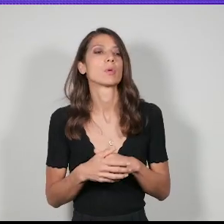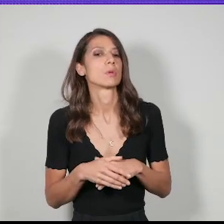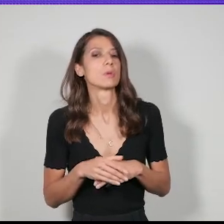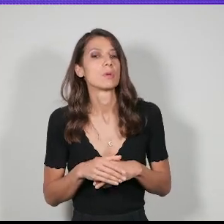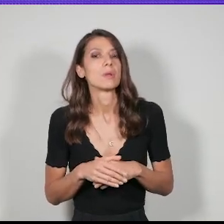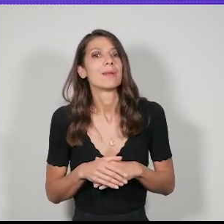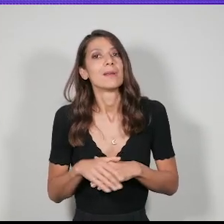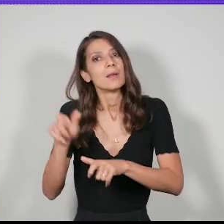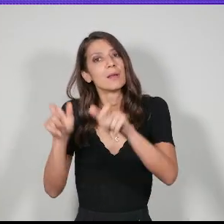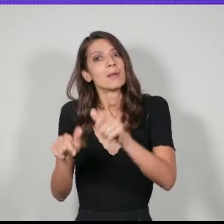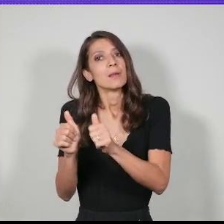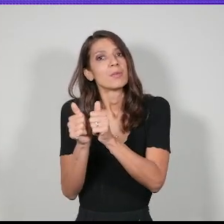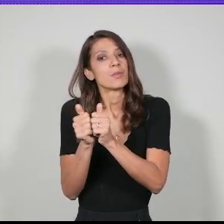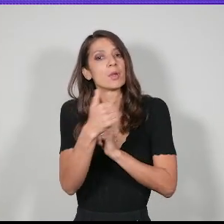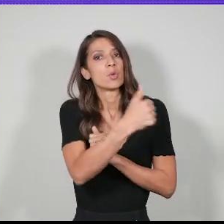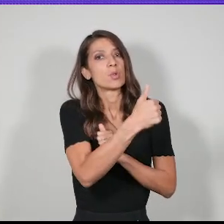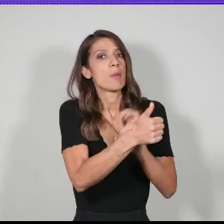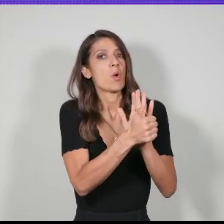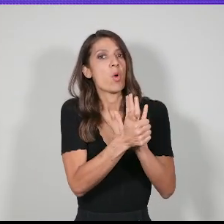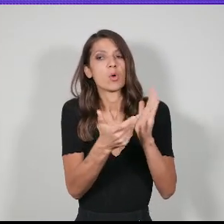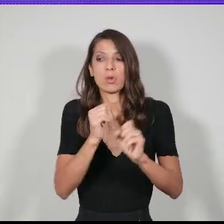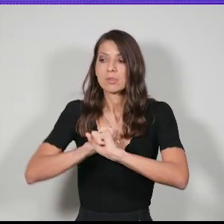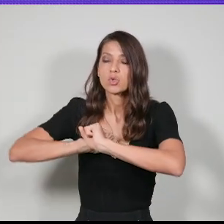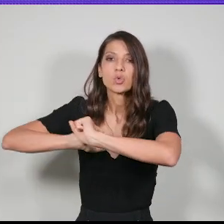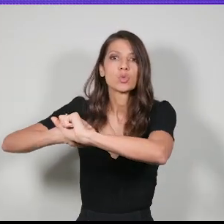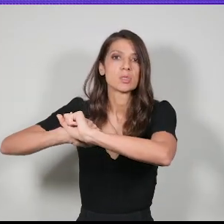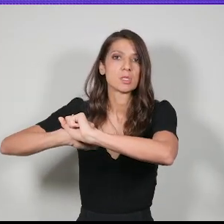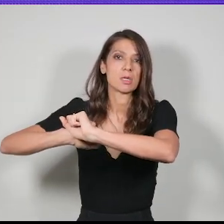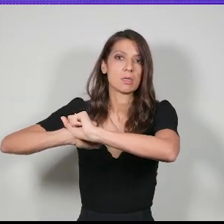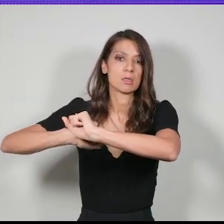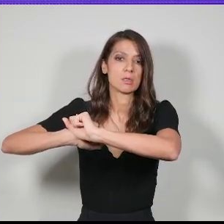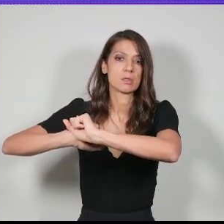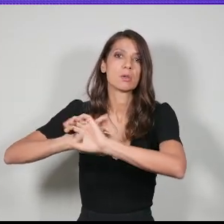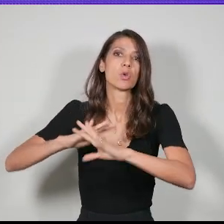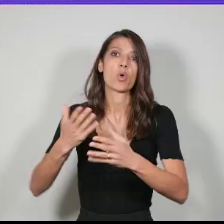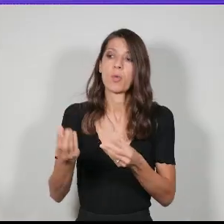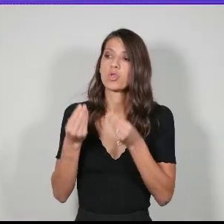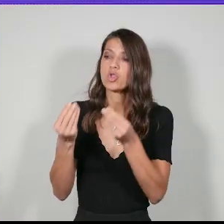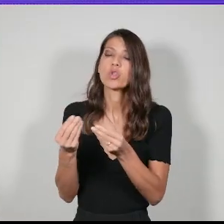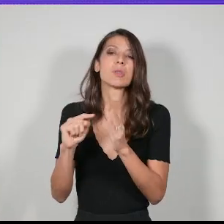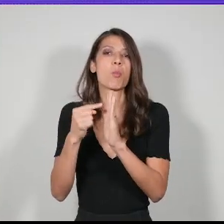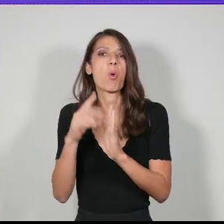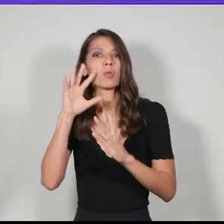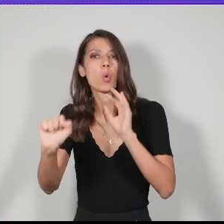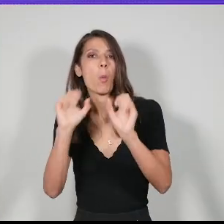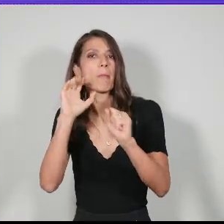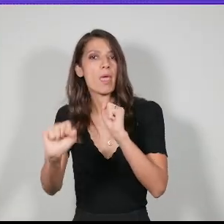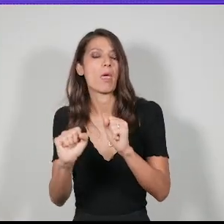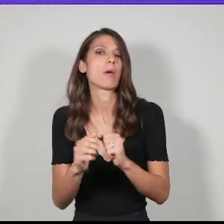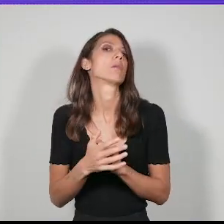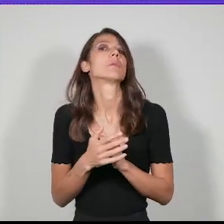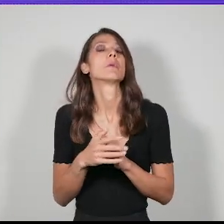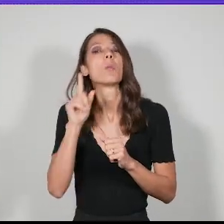aux aidants, il est là particulièrement pour soutenir, notamment en apportant des points de repère dans le